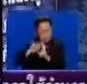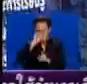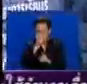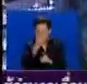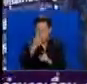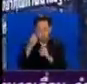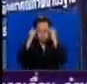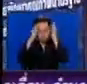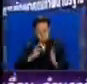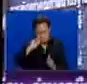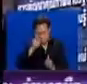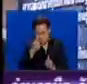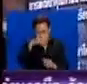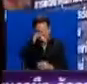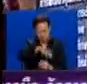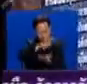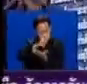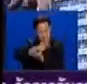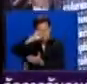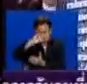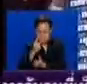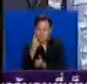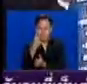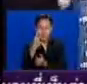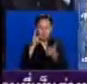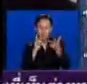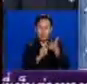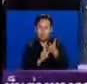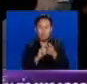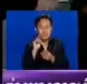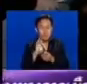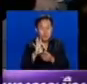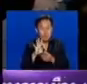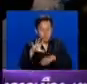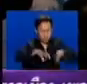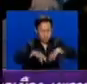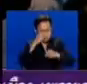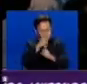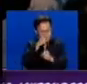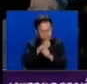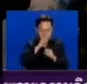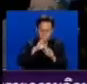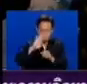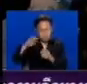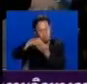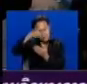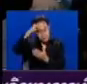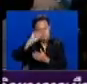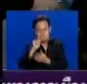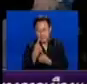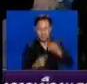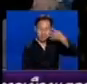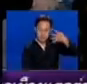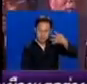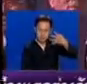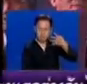หม่และการพัฒนาสถานศึกษาแหล่งเรียนรู้ใหม่รวมจนถึงการบริหารจัดการใหม่ซึ่งรัฐบาลมีความ